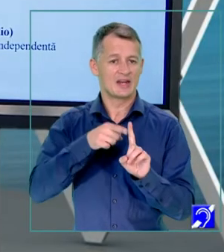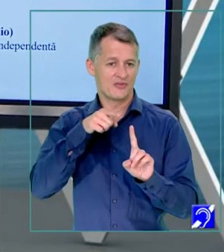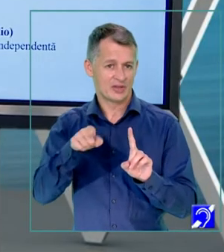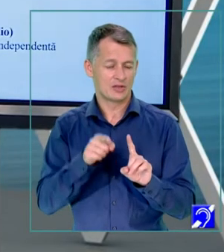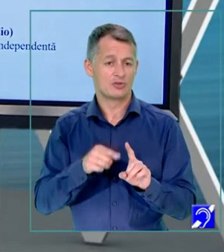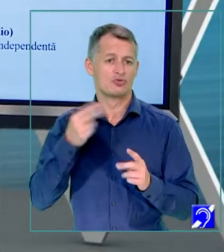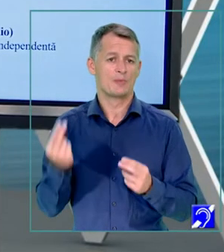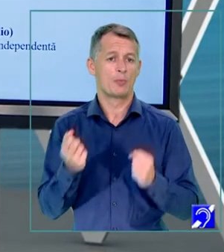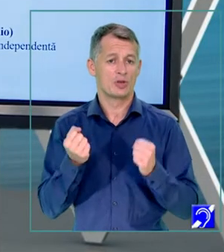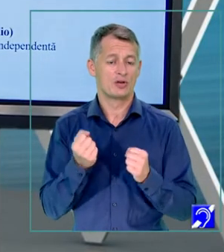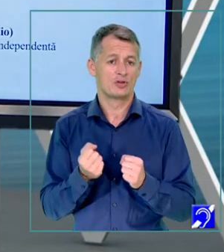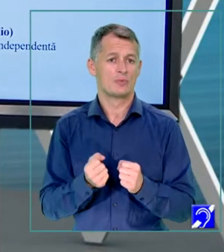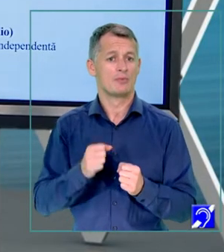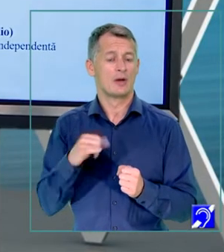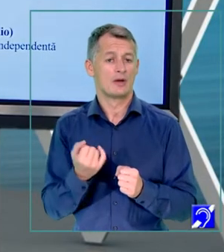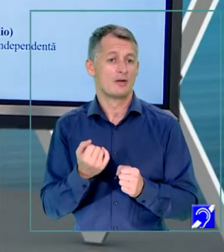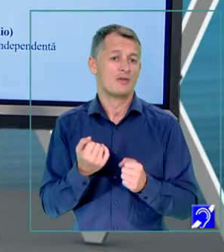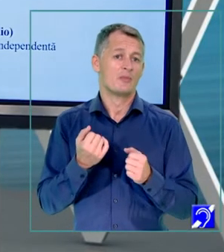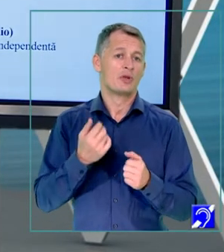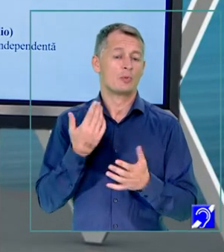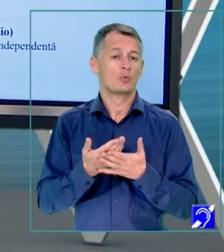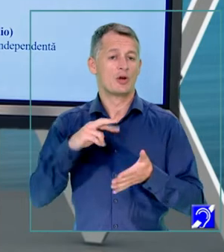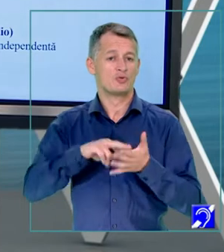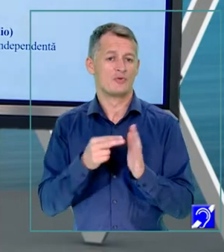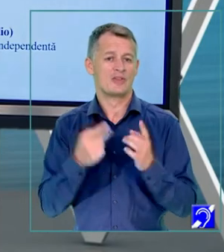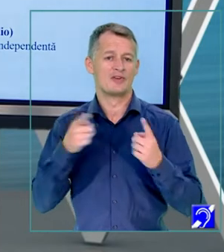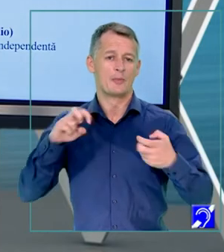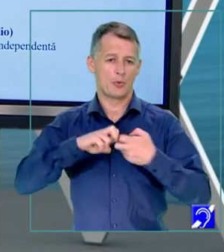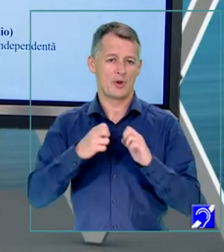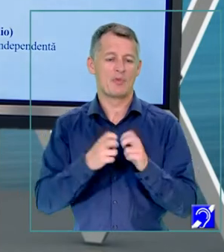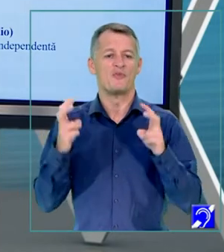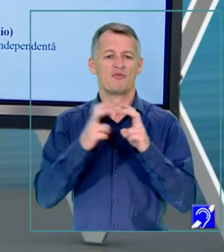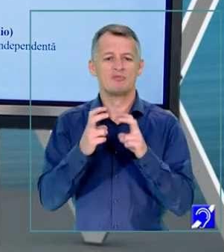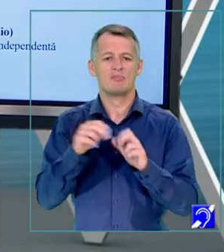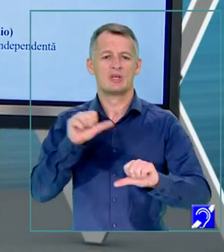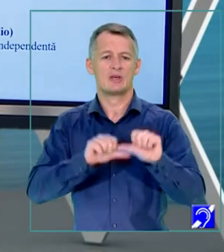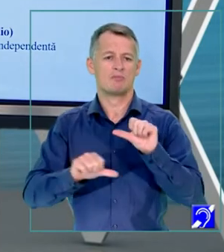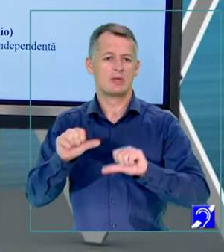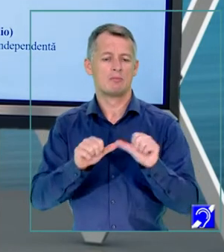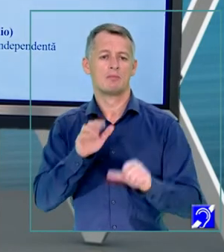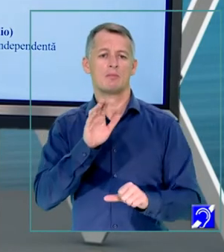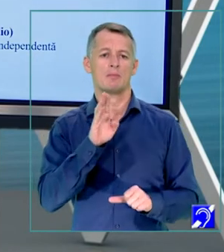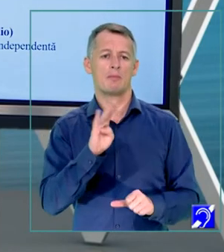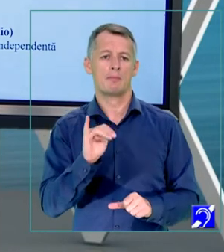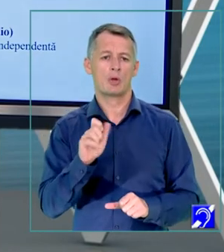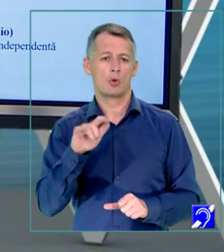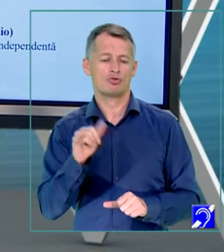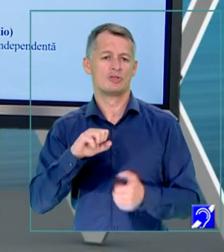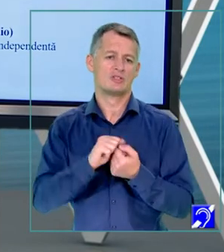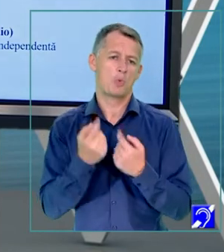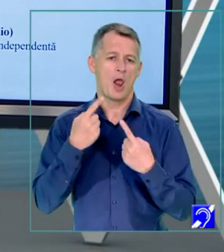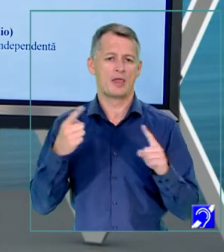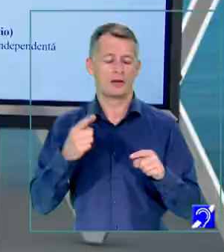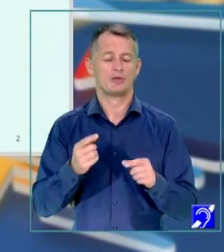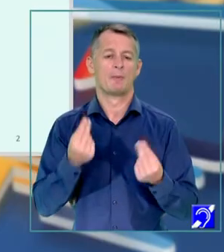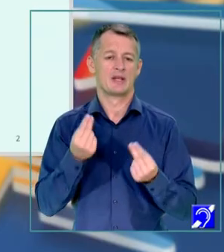cel mai puternice și cele mai versatile metode de a putea rezolva diverse probleme de fizică chimie biologie Sociologie și bineînțeles